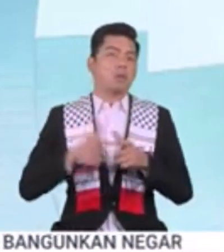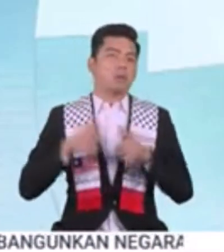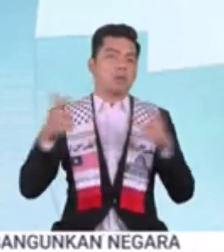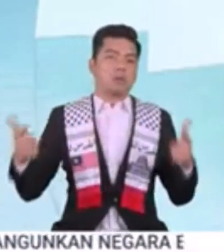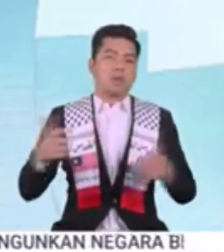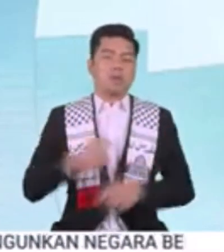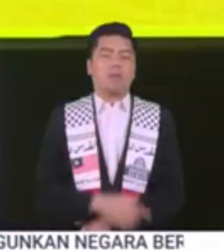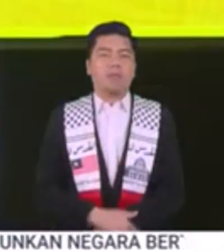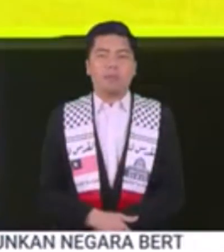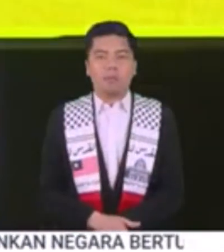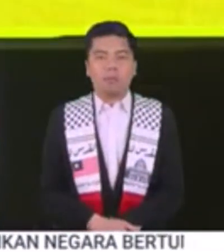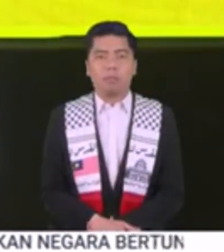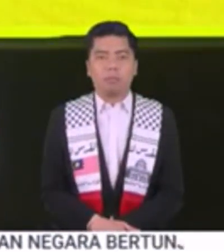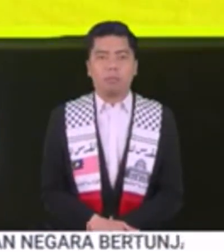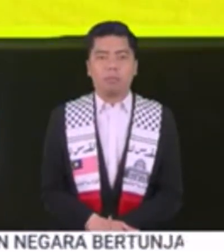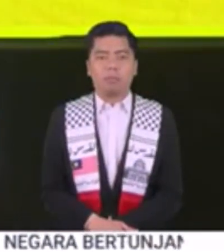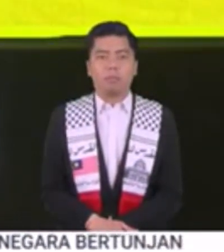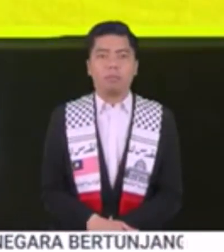besar.